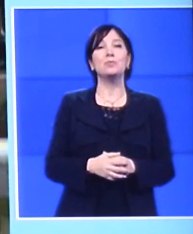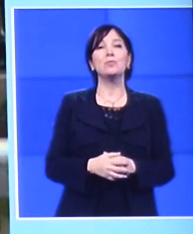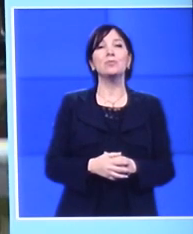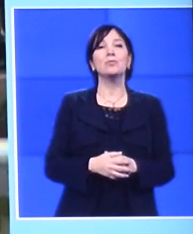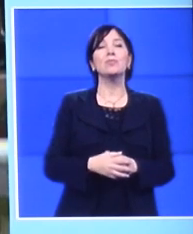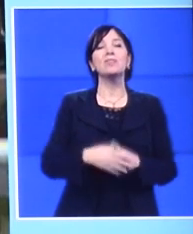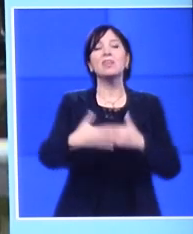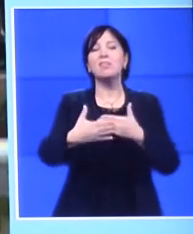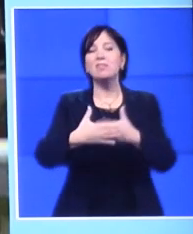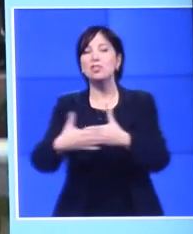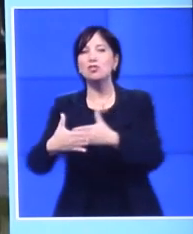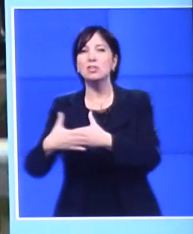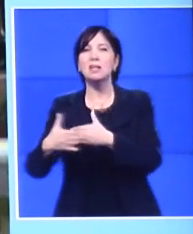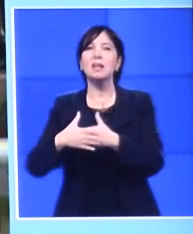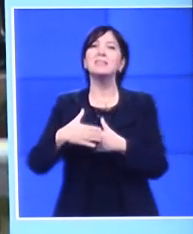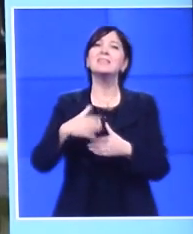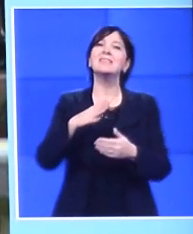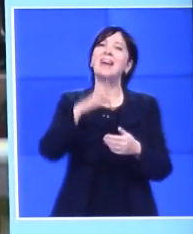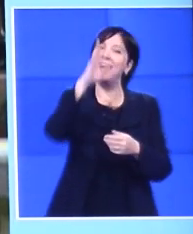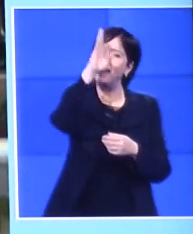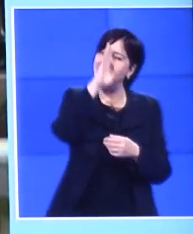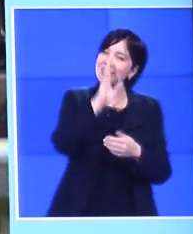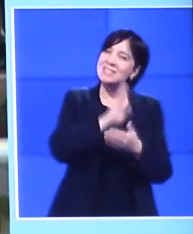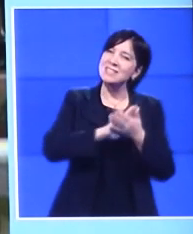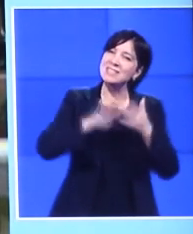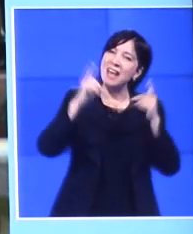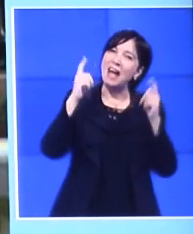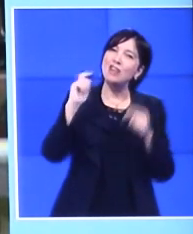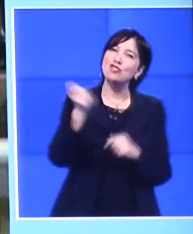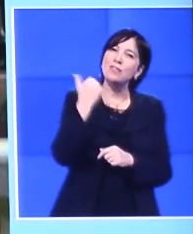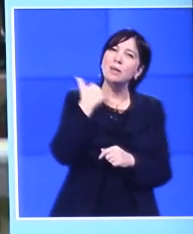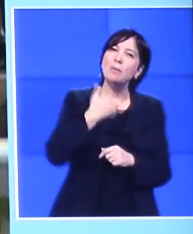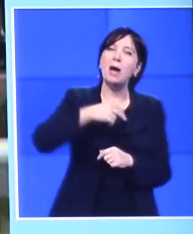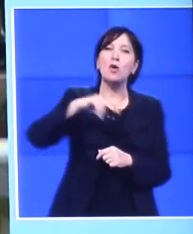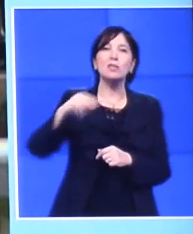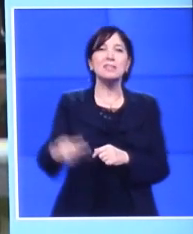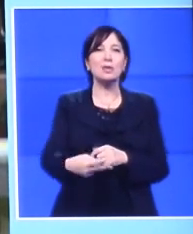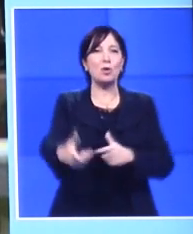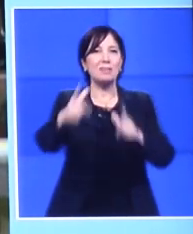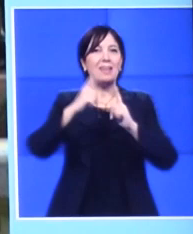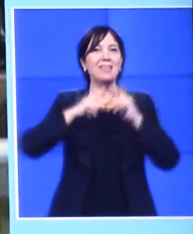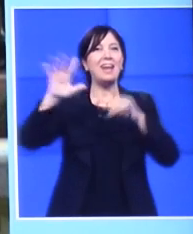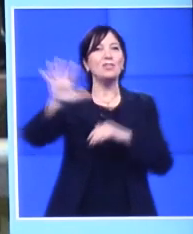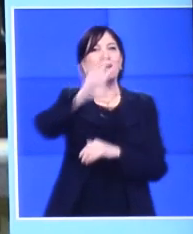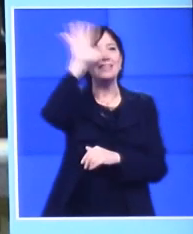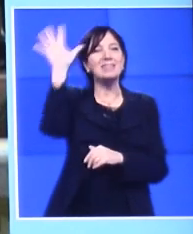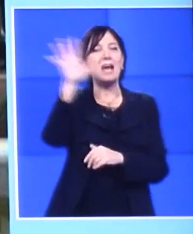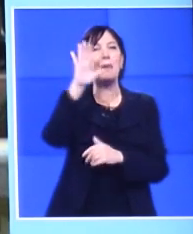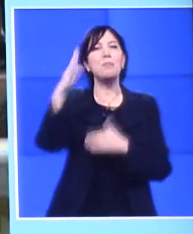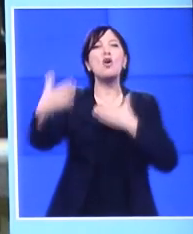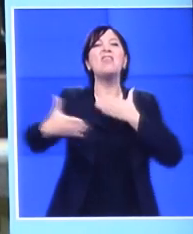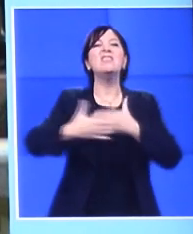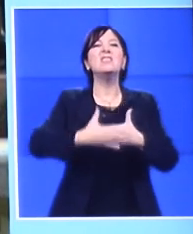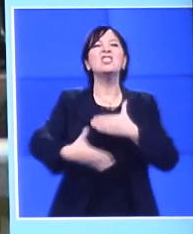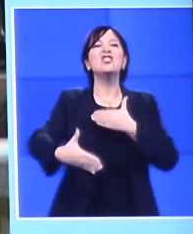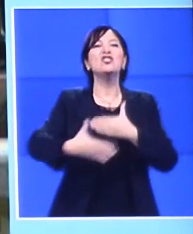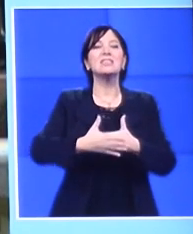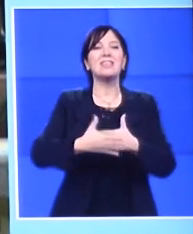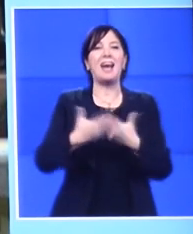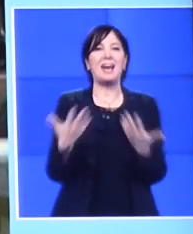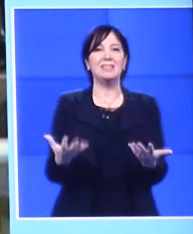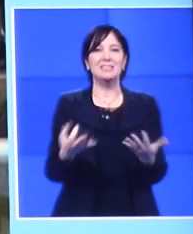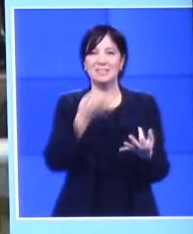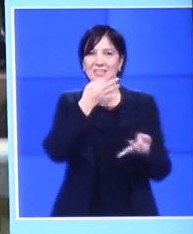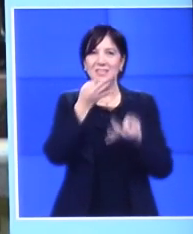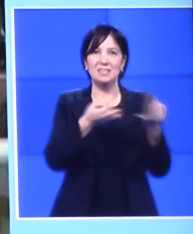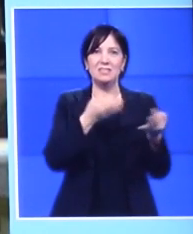Vicinanza al popolo, e San Giovanni Paolo II ci ha dato l'esempio di questa vicinanza, vicino